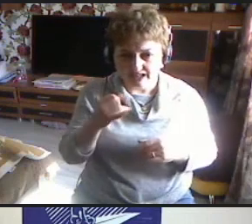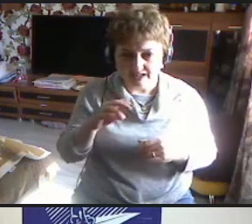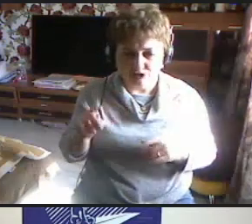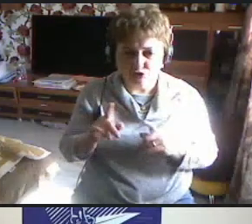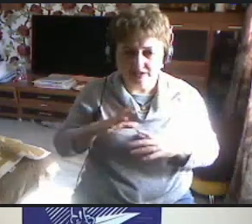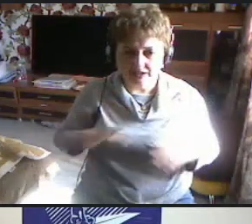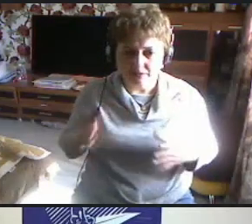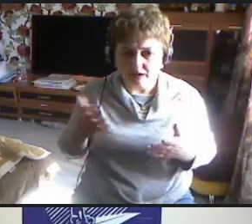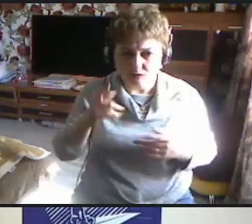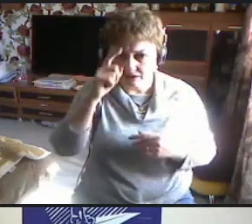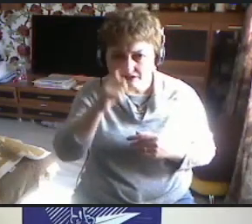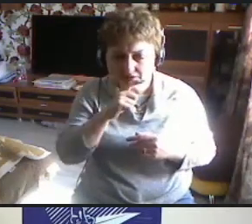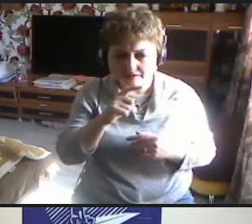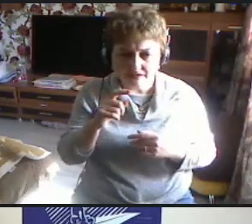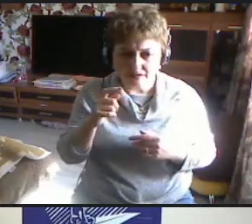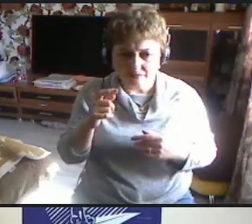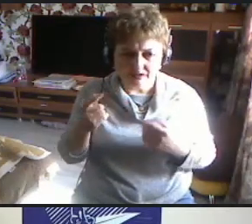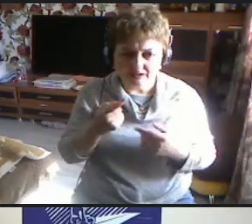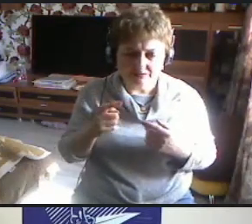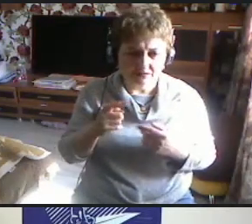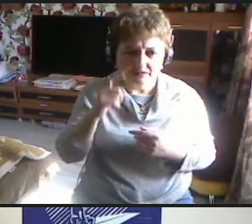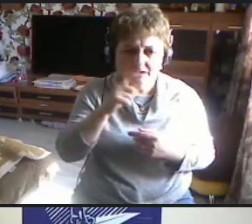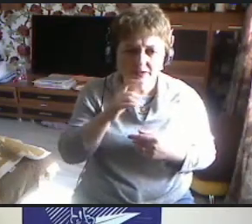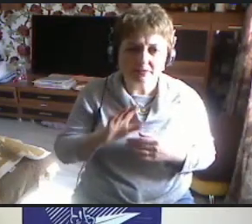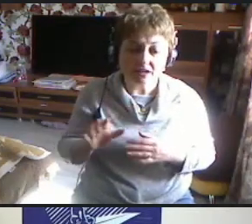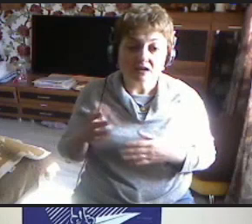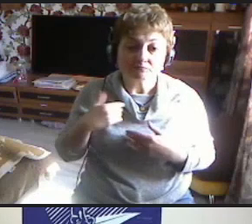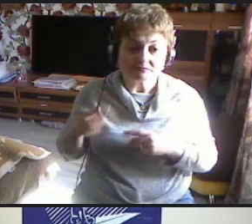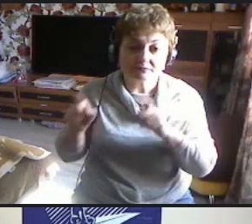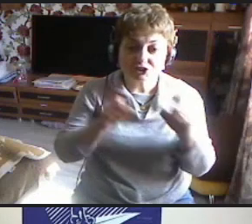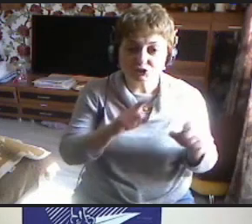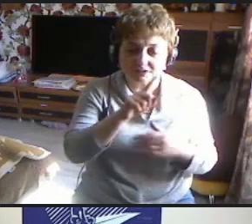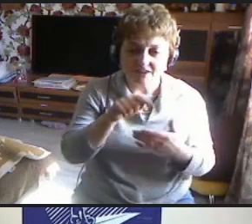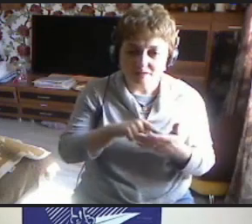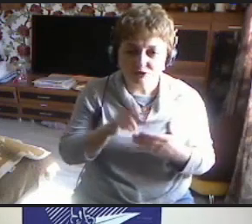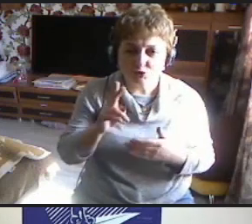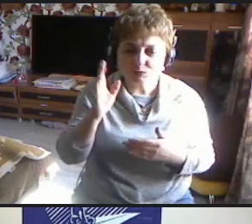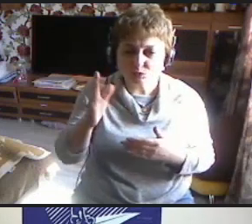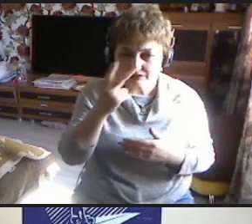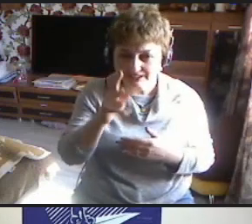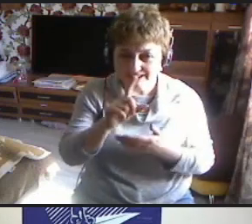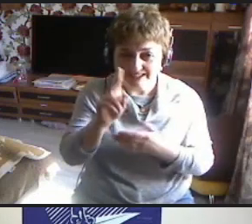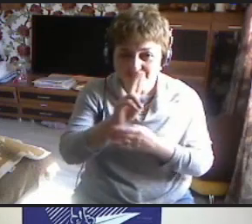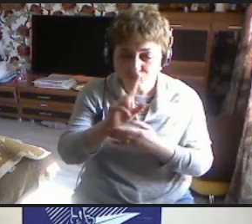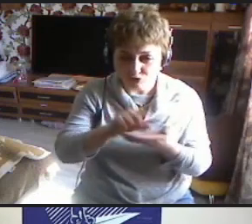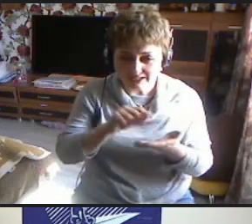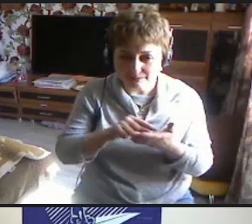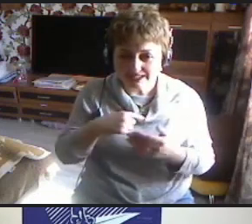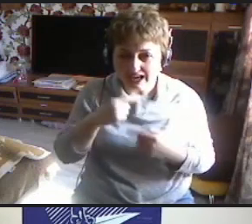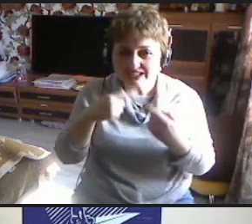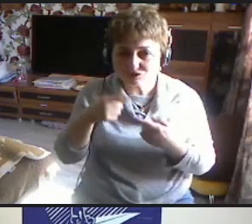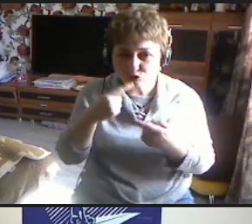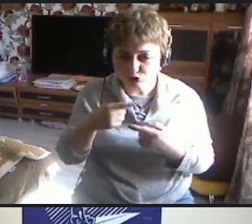недопониманий, передергиваний и так далее. Так, ну ладно, перешли к вопросам. Для тех, кто будет смотреть видеозаписи, я буду озвучивать вопросы, чтобы было